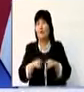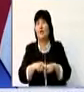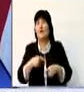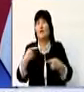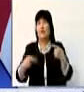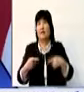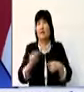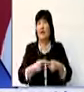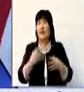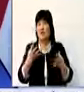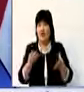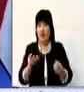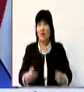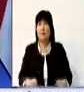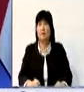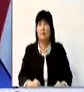және де